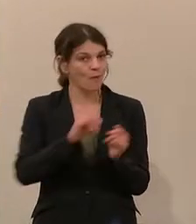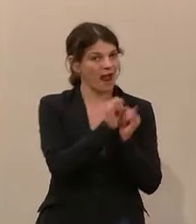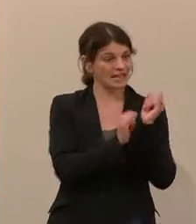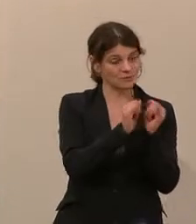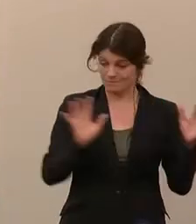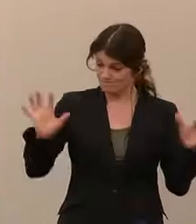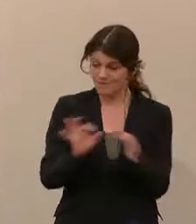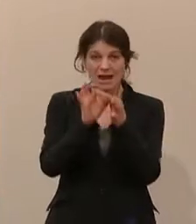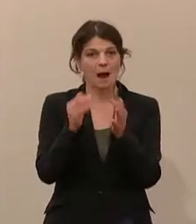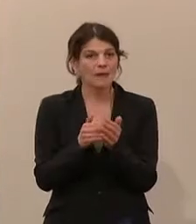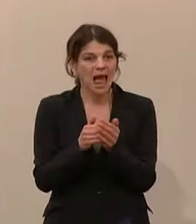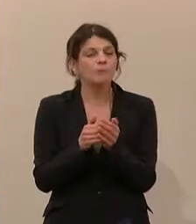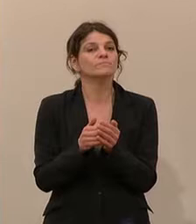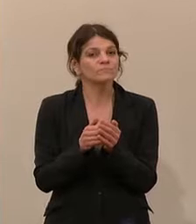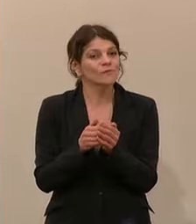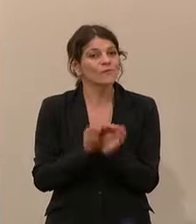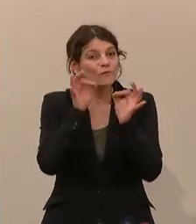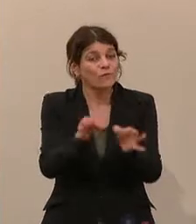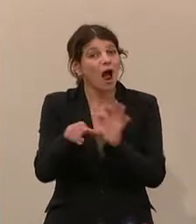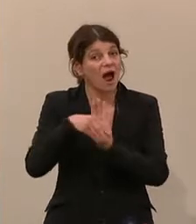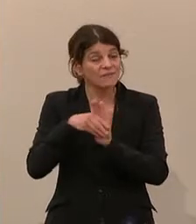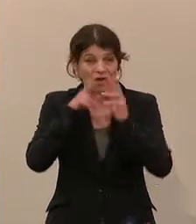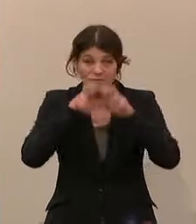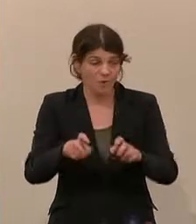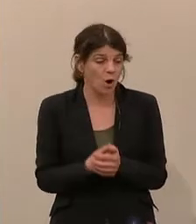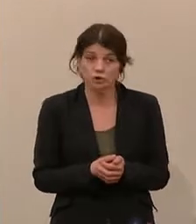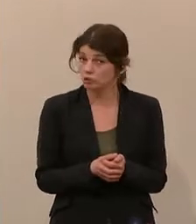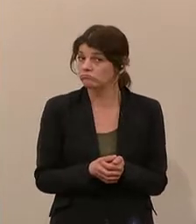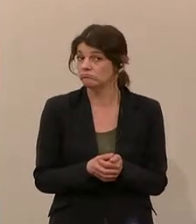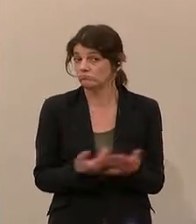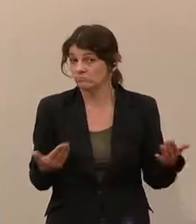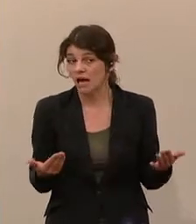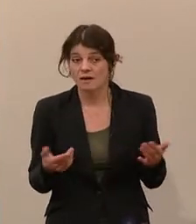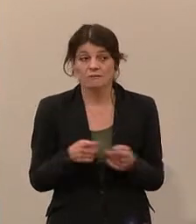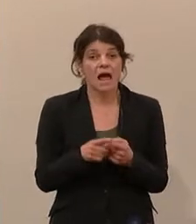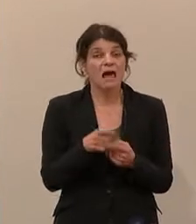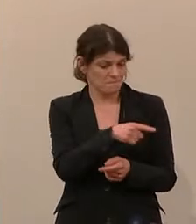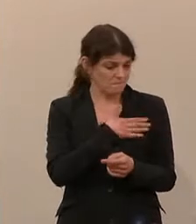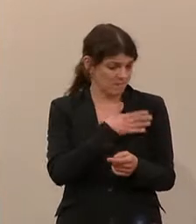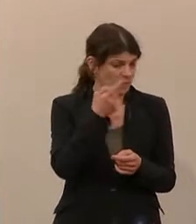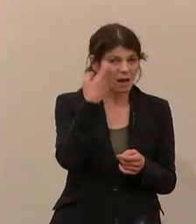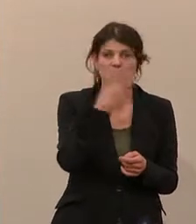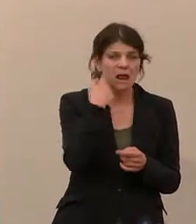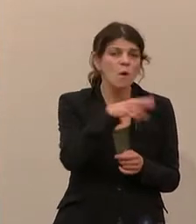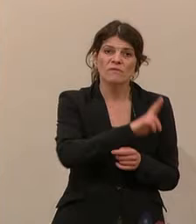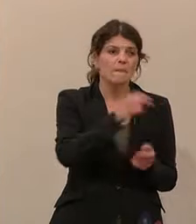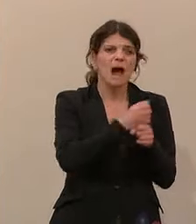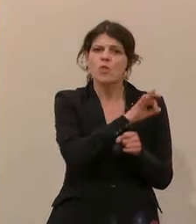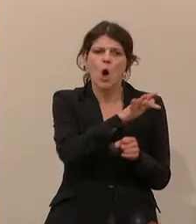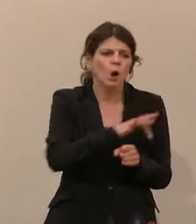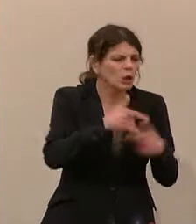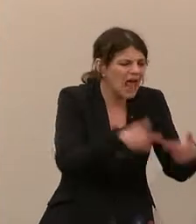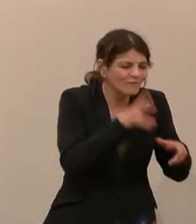Industrie im Rahmen einer angewandten Forschung, weil es ein Irrglaube zu meinen, Universitäten machen nur Grundlagenforschung. Insbesondere die